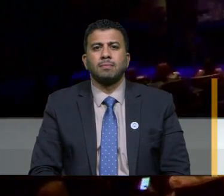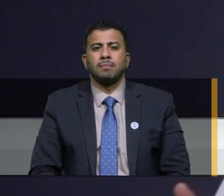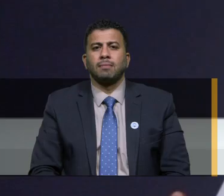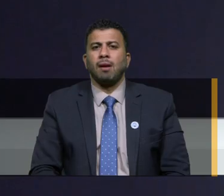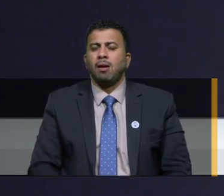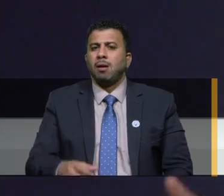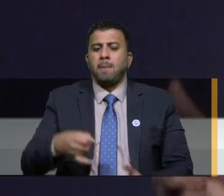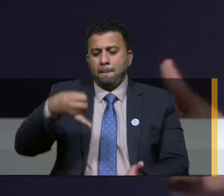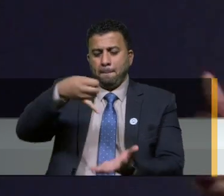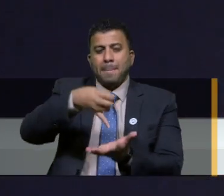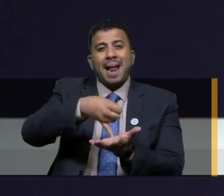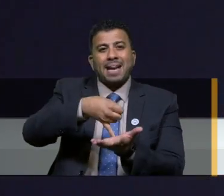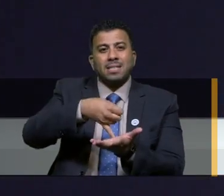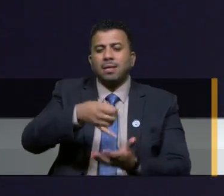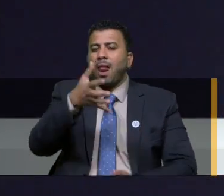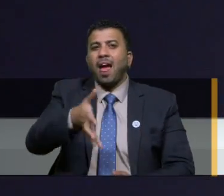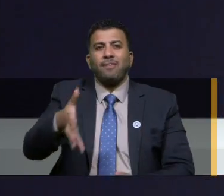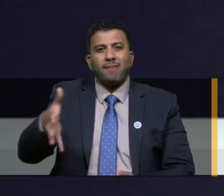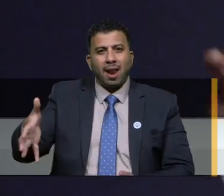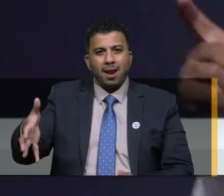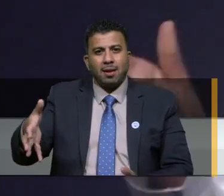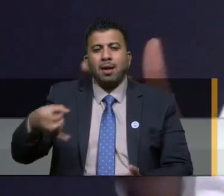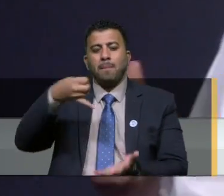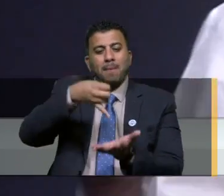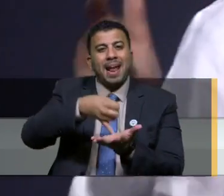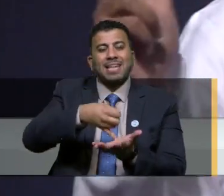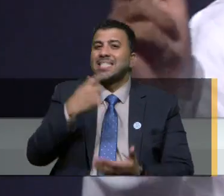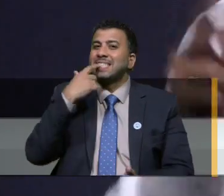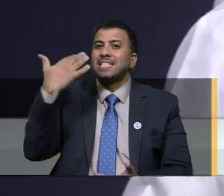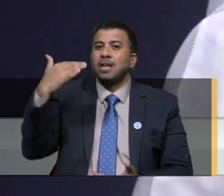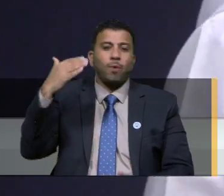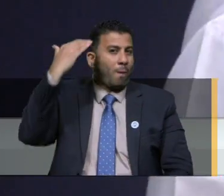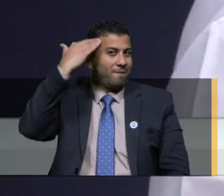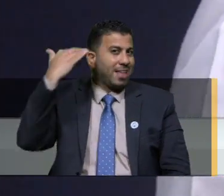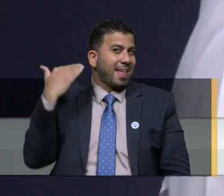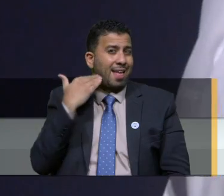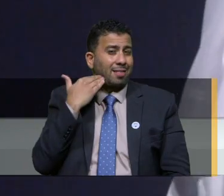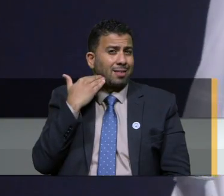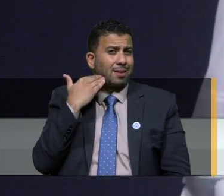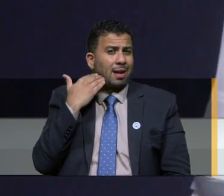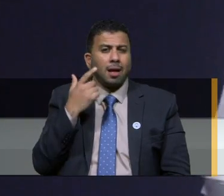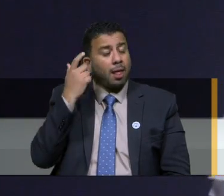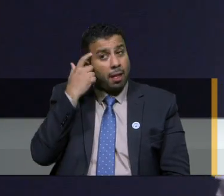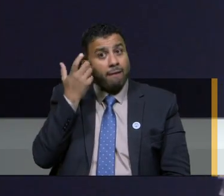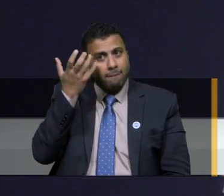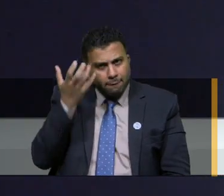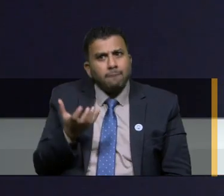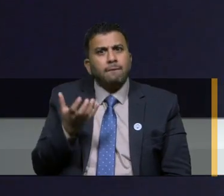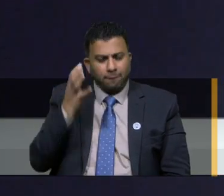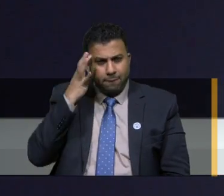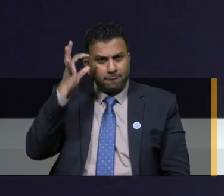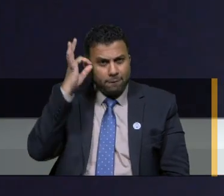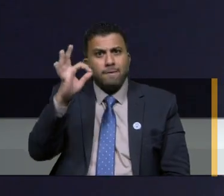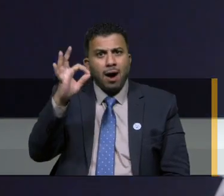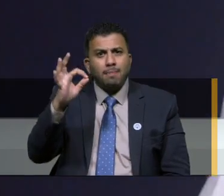أنشأ لنا مراكز للأطفال، مراكز للناشئة وللفتيات لصقل مهارات